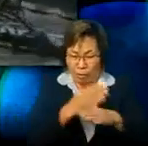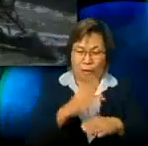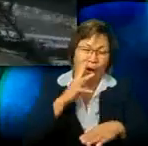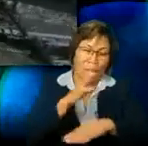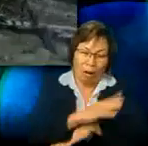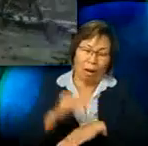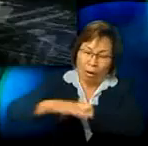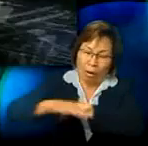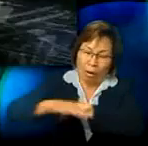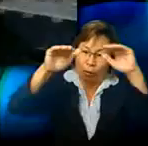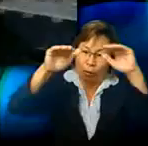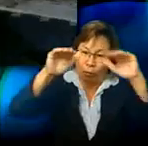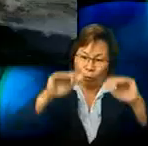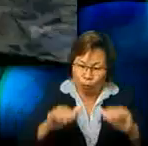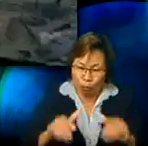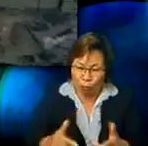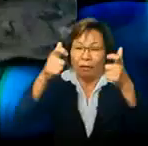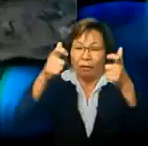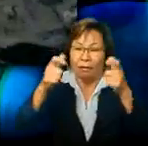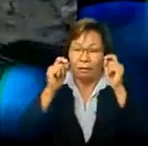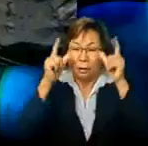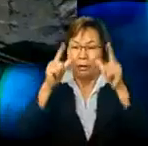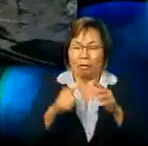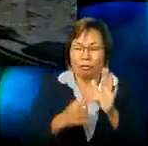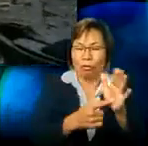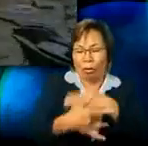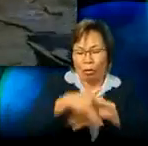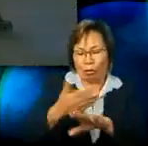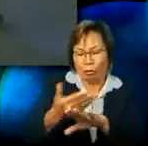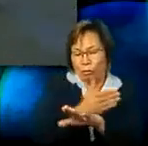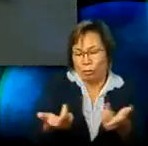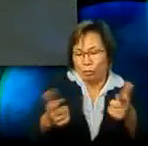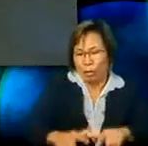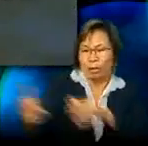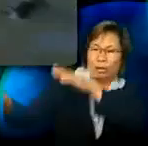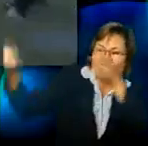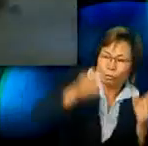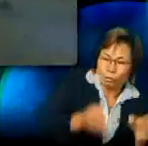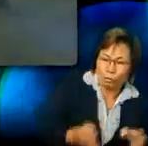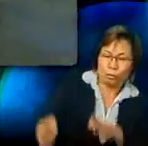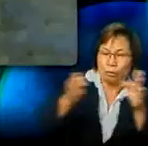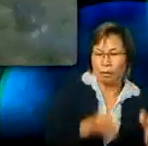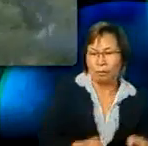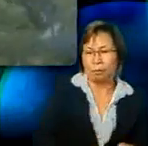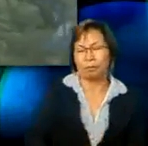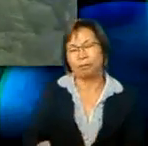bumi dan air laut yang surut secara tiba-tiba adalah petanda awal sebelum berlakunya tsunami.